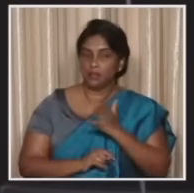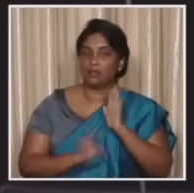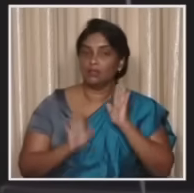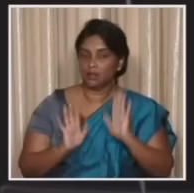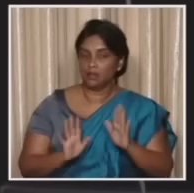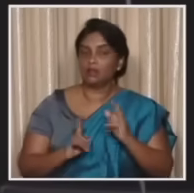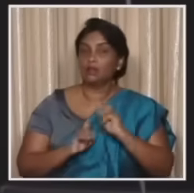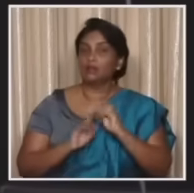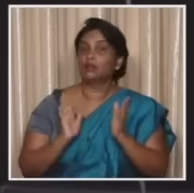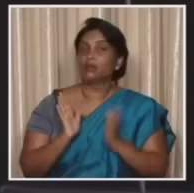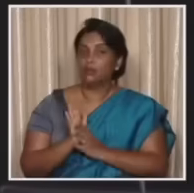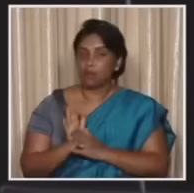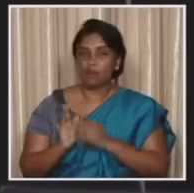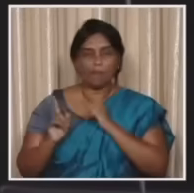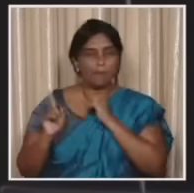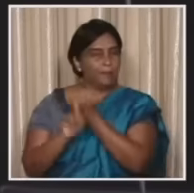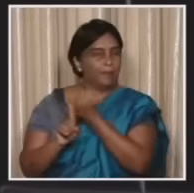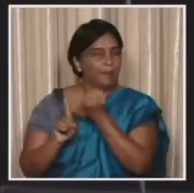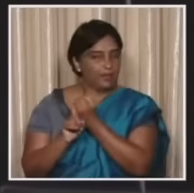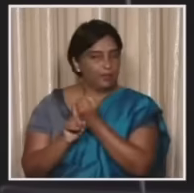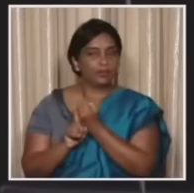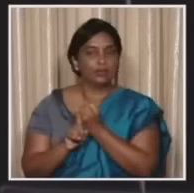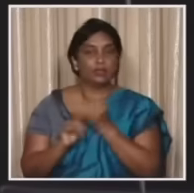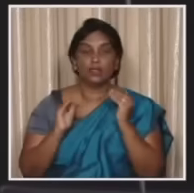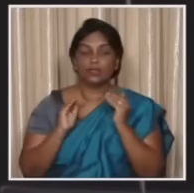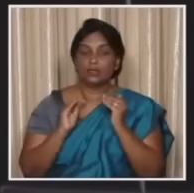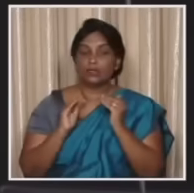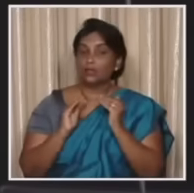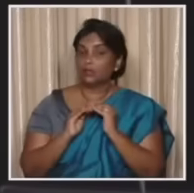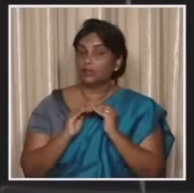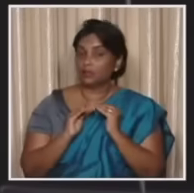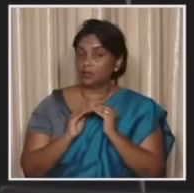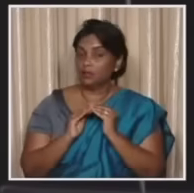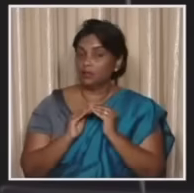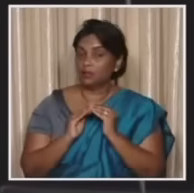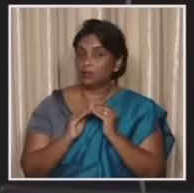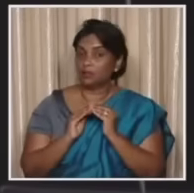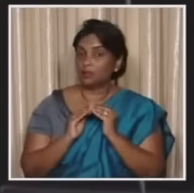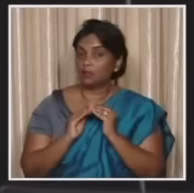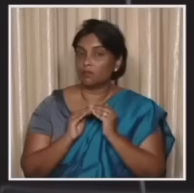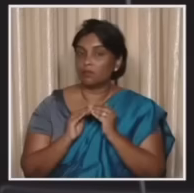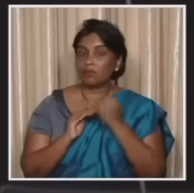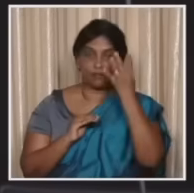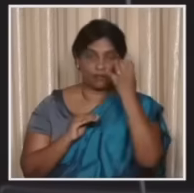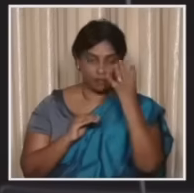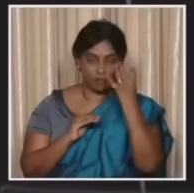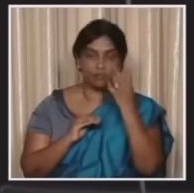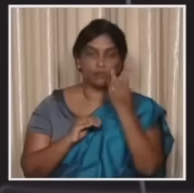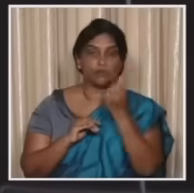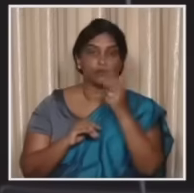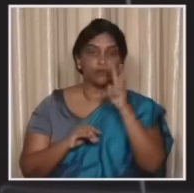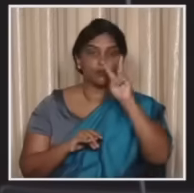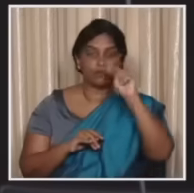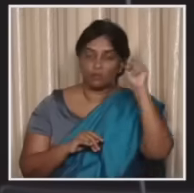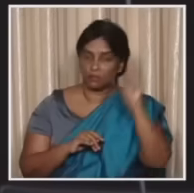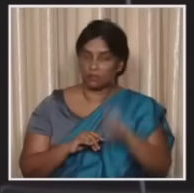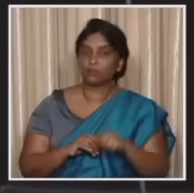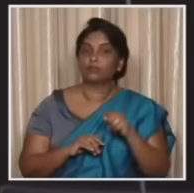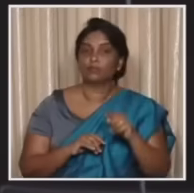නමුත් අගමැතිවරයාට මම බලපෑම් කරලා ගෙවල් මේ 4,000කට රුපියල් 20,000